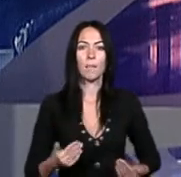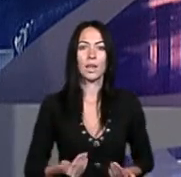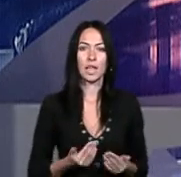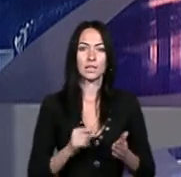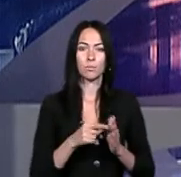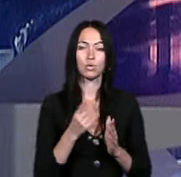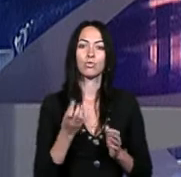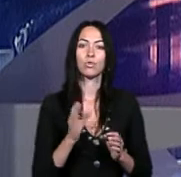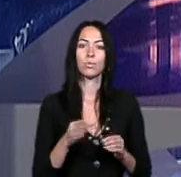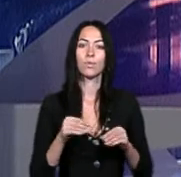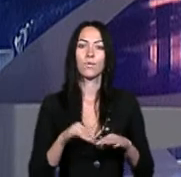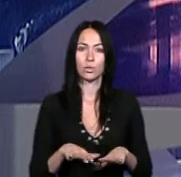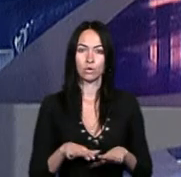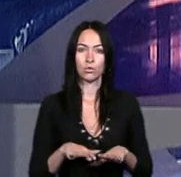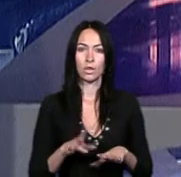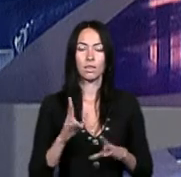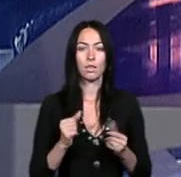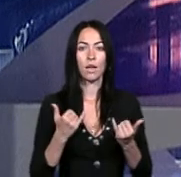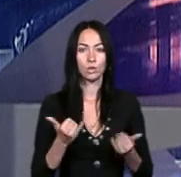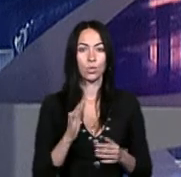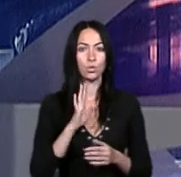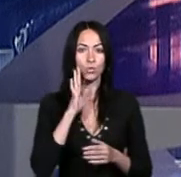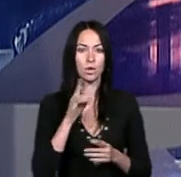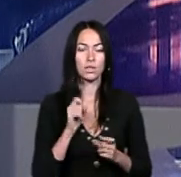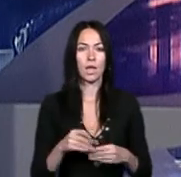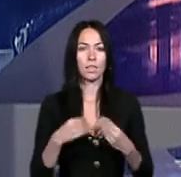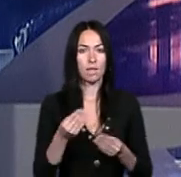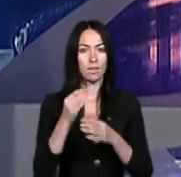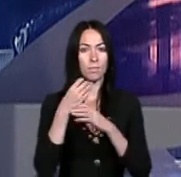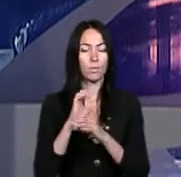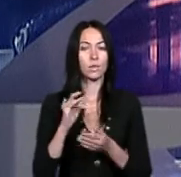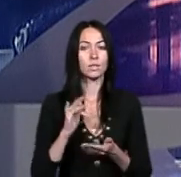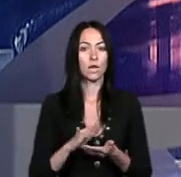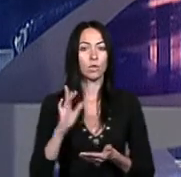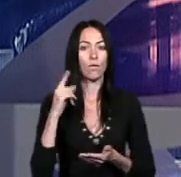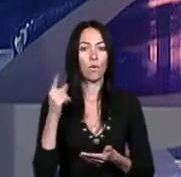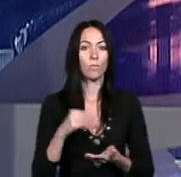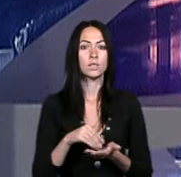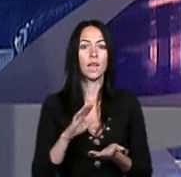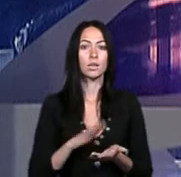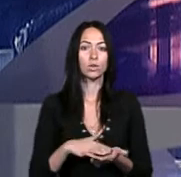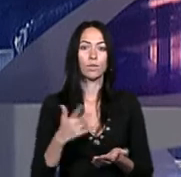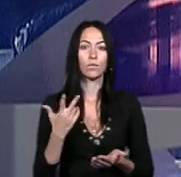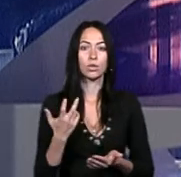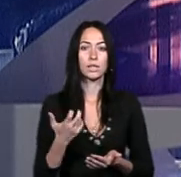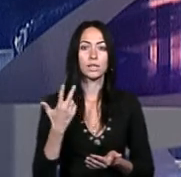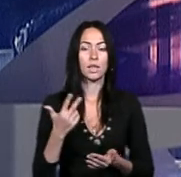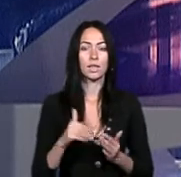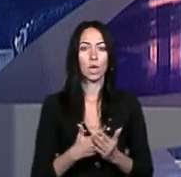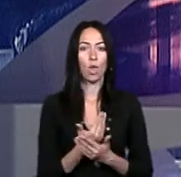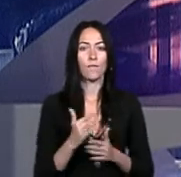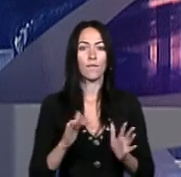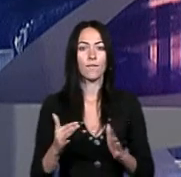пунктах ще вирішуватимуть. На сьогоднішній ранок, за даними лабораторного центру, в області зареєстровано 303 нові